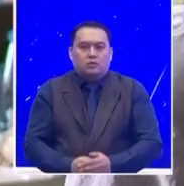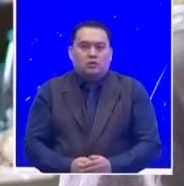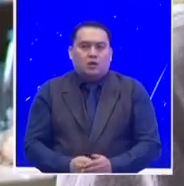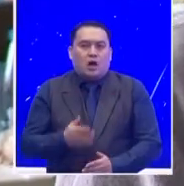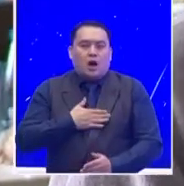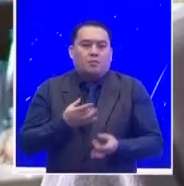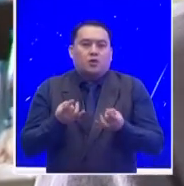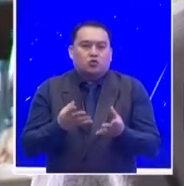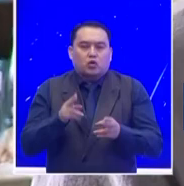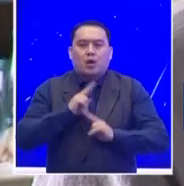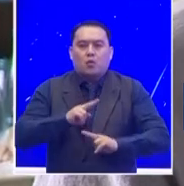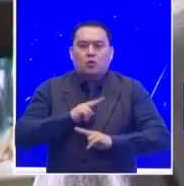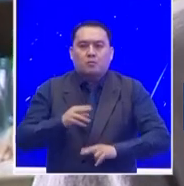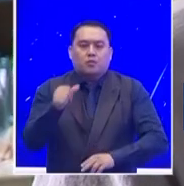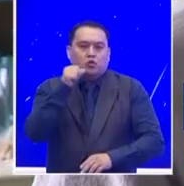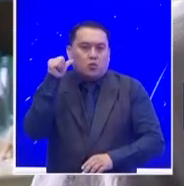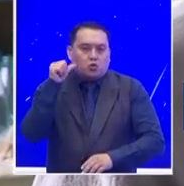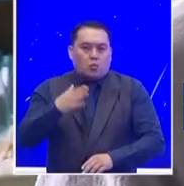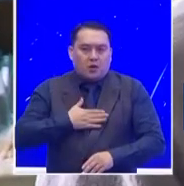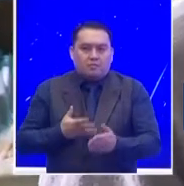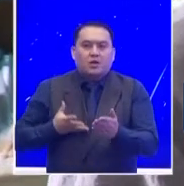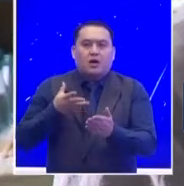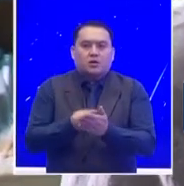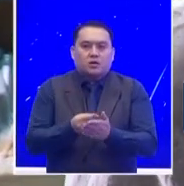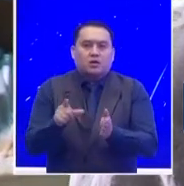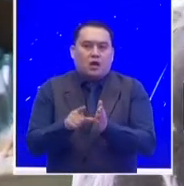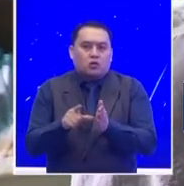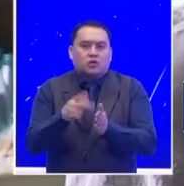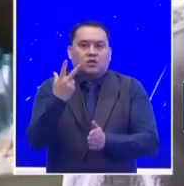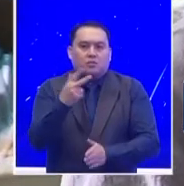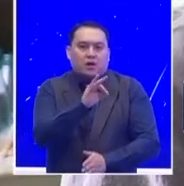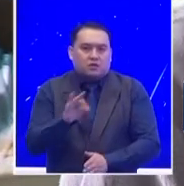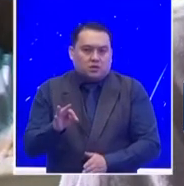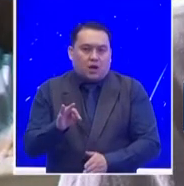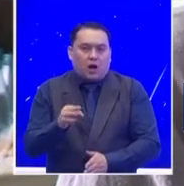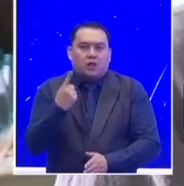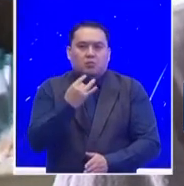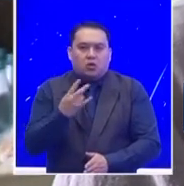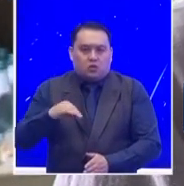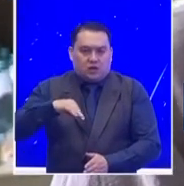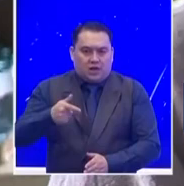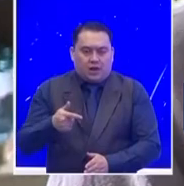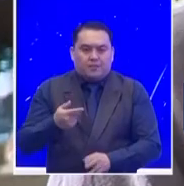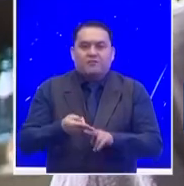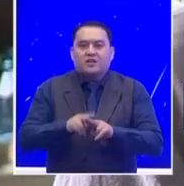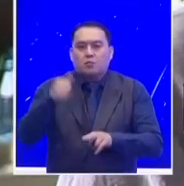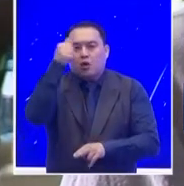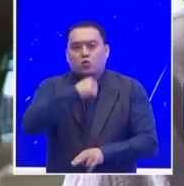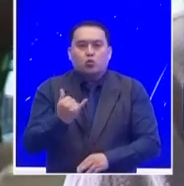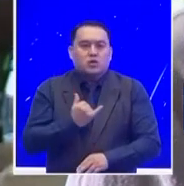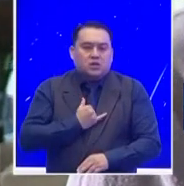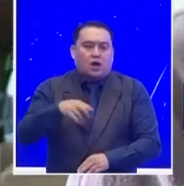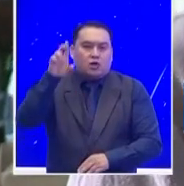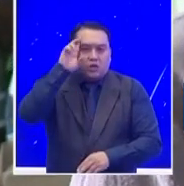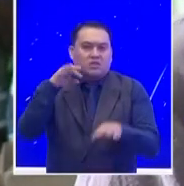упрощенке. В прошлом году мы платили подоходный налог 3%, это около 1 000 000 тенге. То в этом году нас